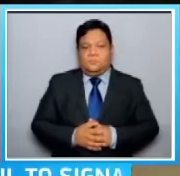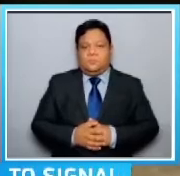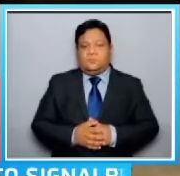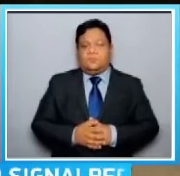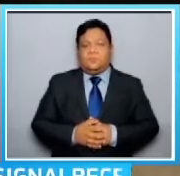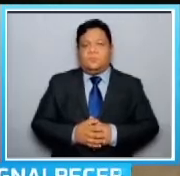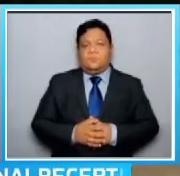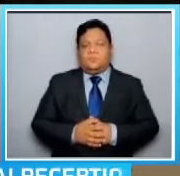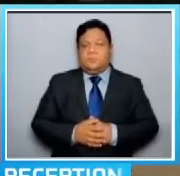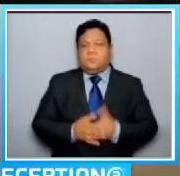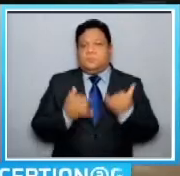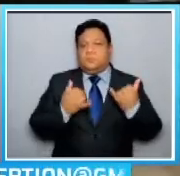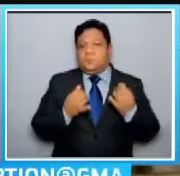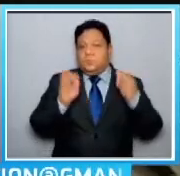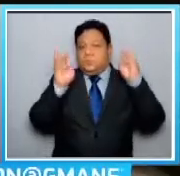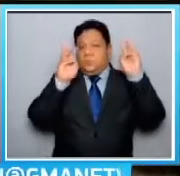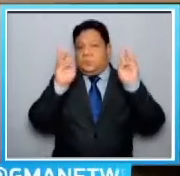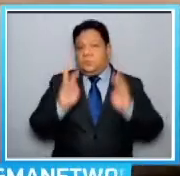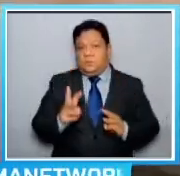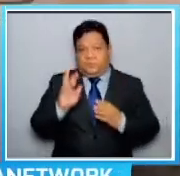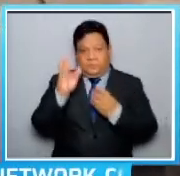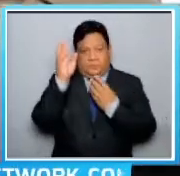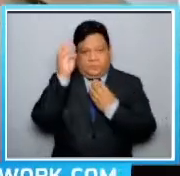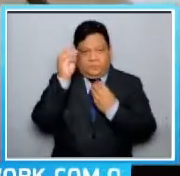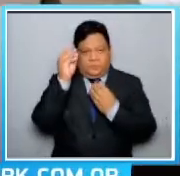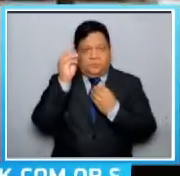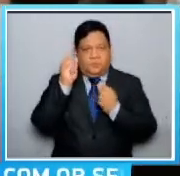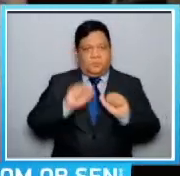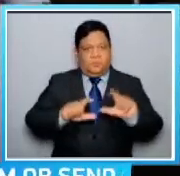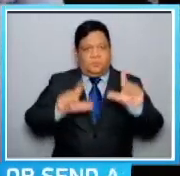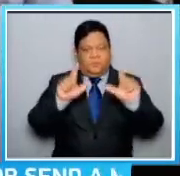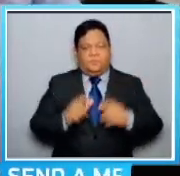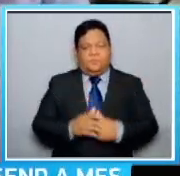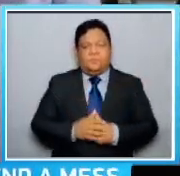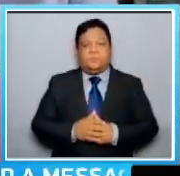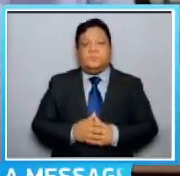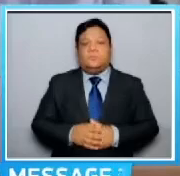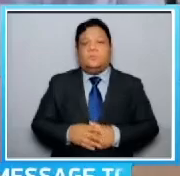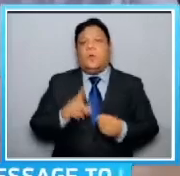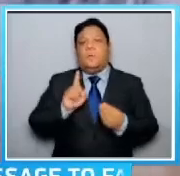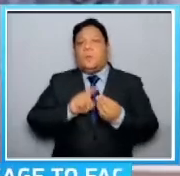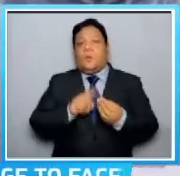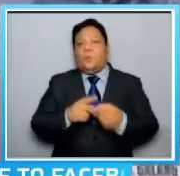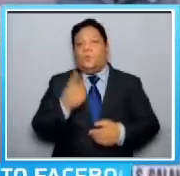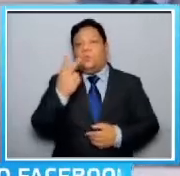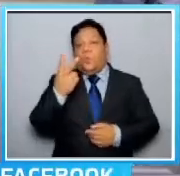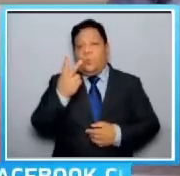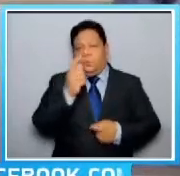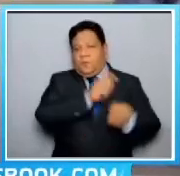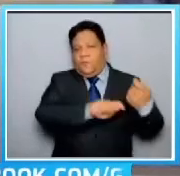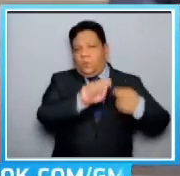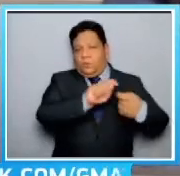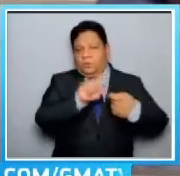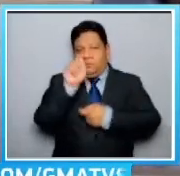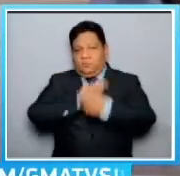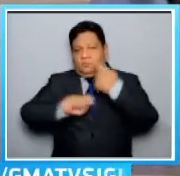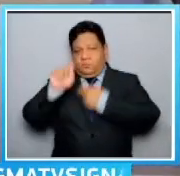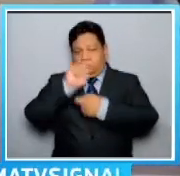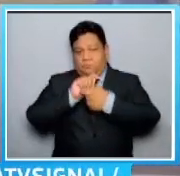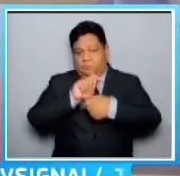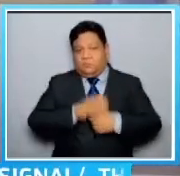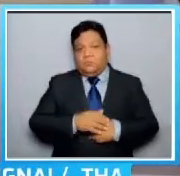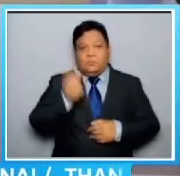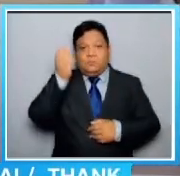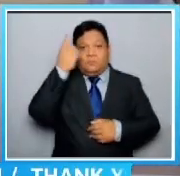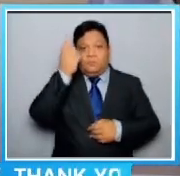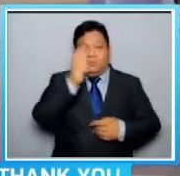lahat. And ito na po yung update natin. Dito po sa dalawang bagyo na binabantayan natin, yung una po, itong si Tropical Depression Gardo na